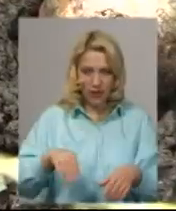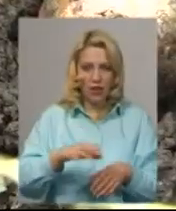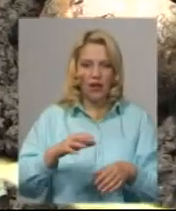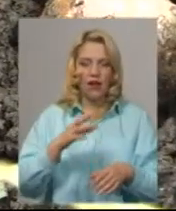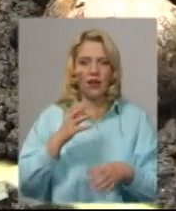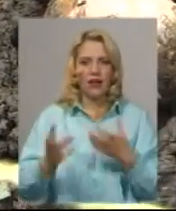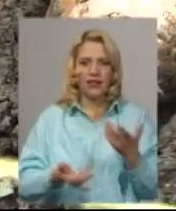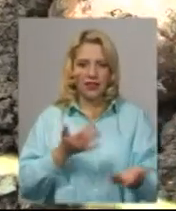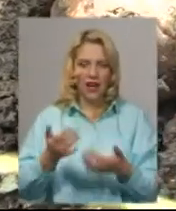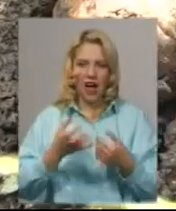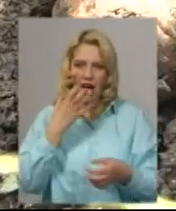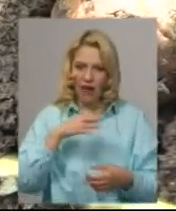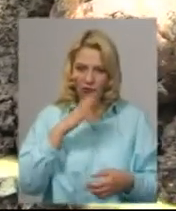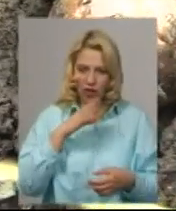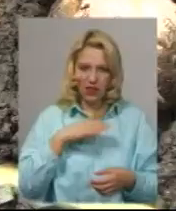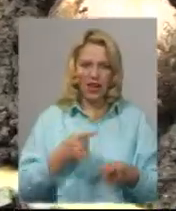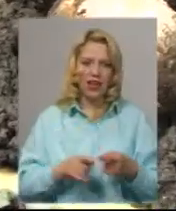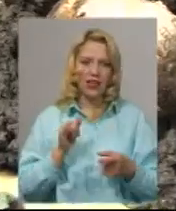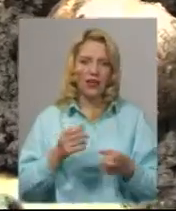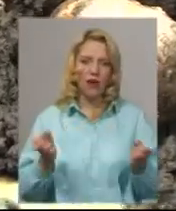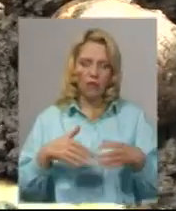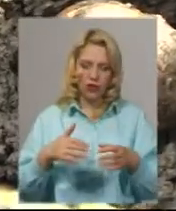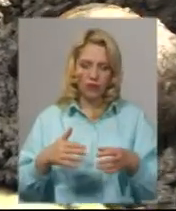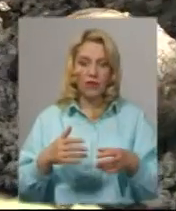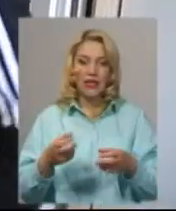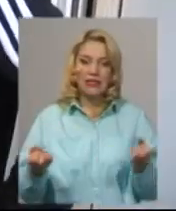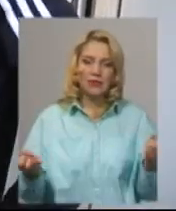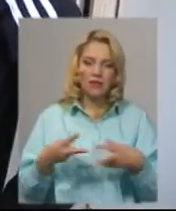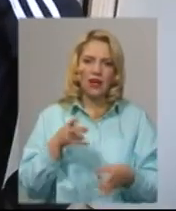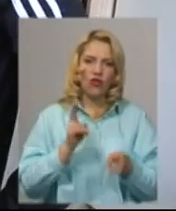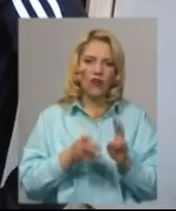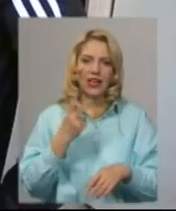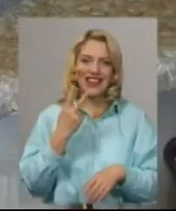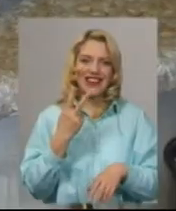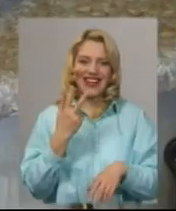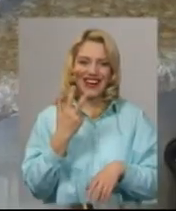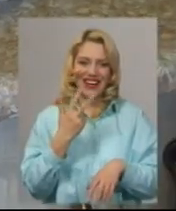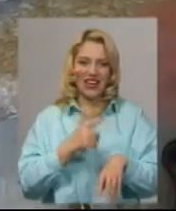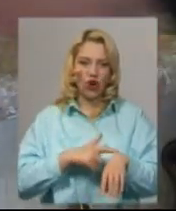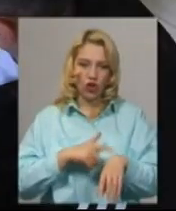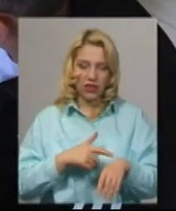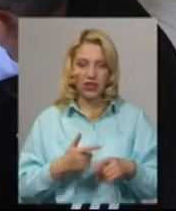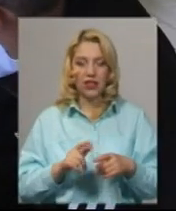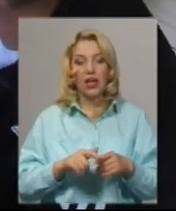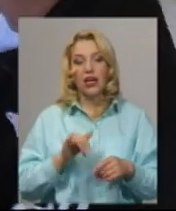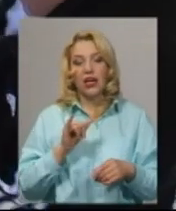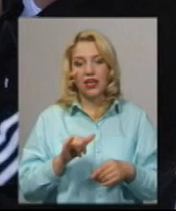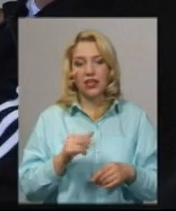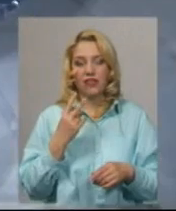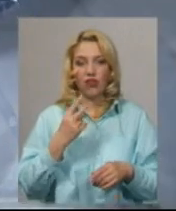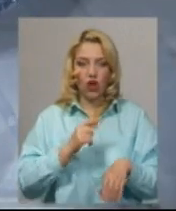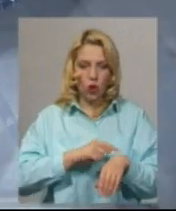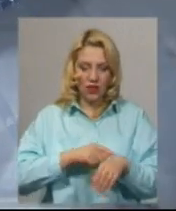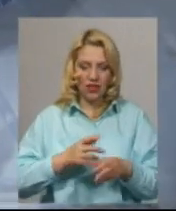Відділяють філе від мушлі і варять окремо у спеціальному бульйоні зі спеціями три години. Мушлю варять у соляному розчині дві години та стерилізують у